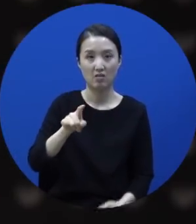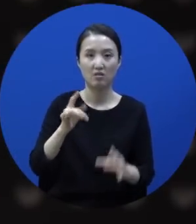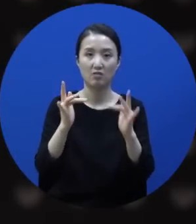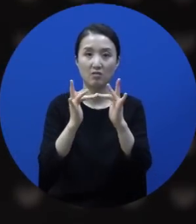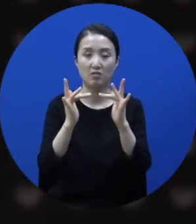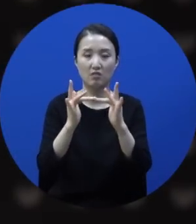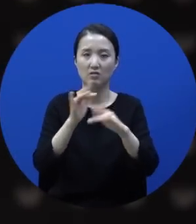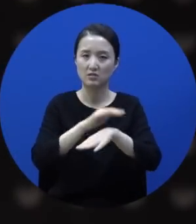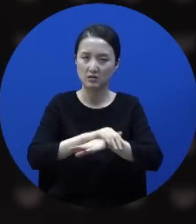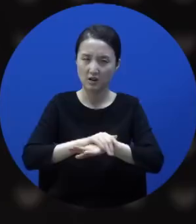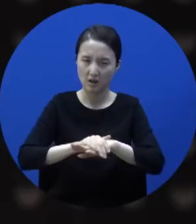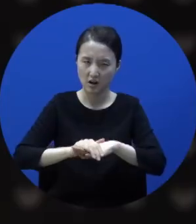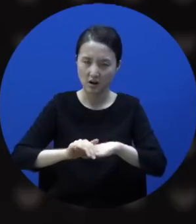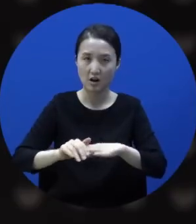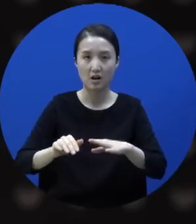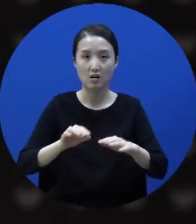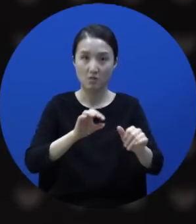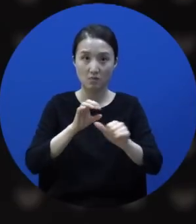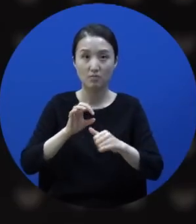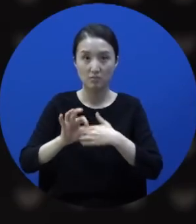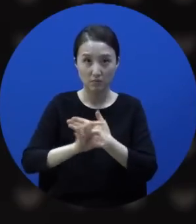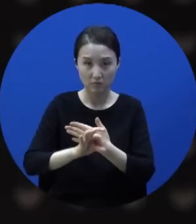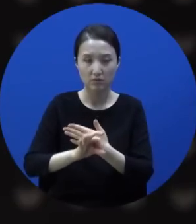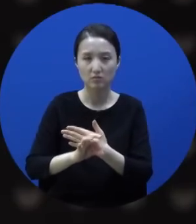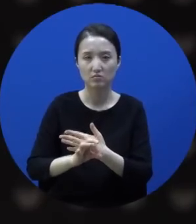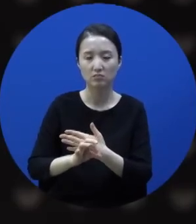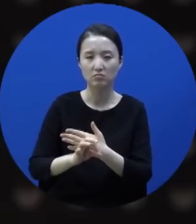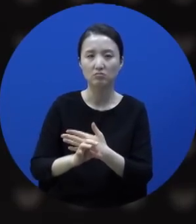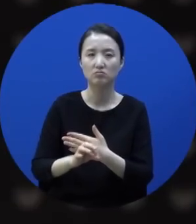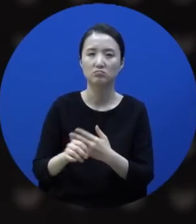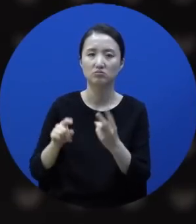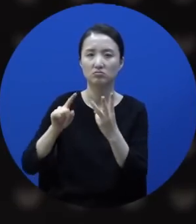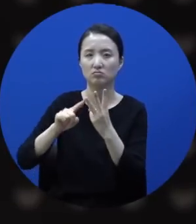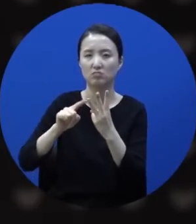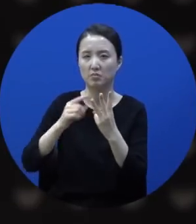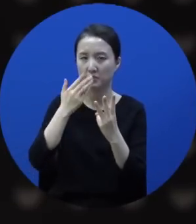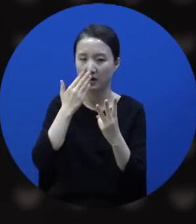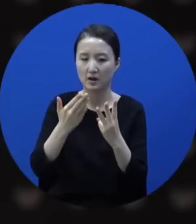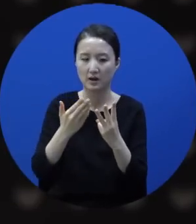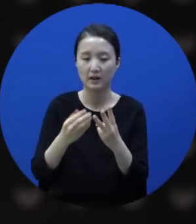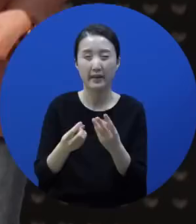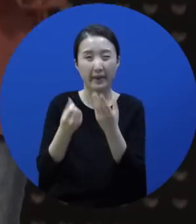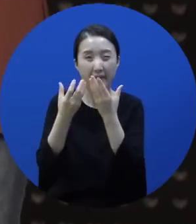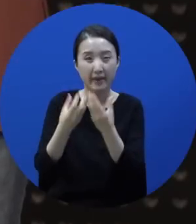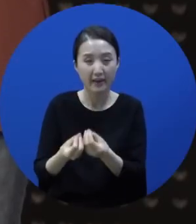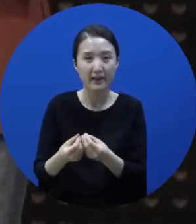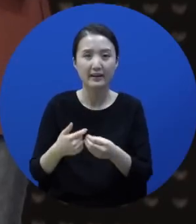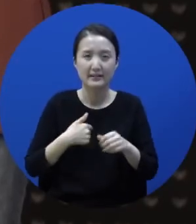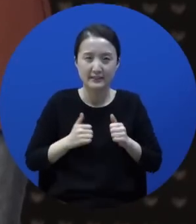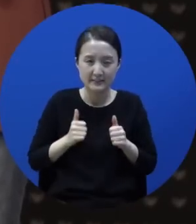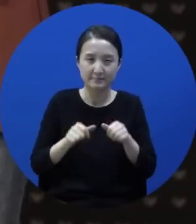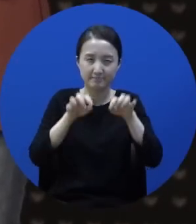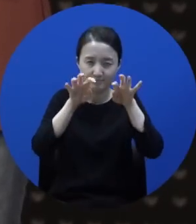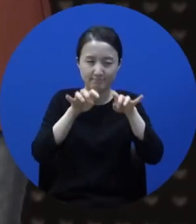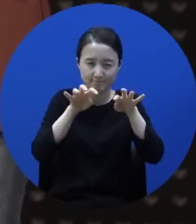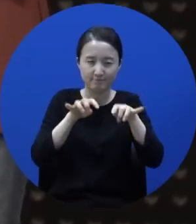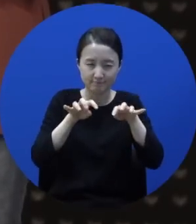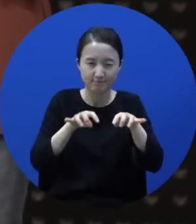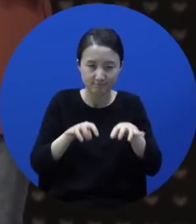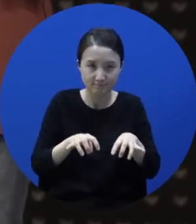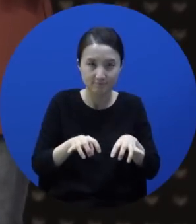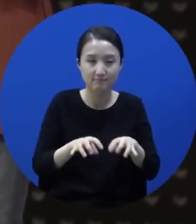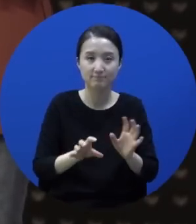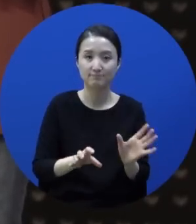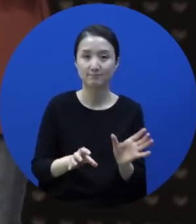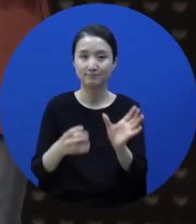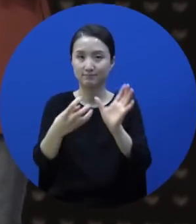활용하시면 그런 구조로 생존하실 수가 있거든요. 예를 들면 내가 열심히 포스팅을 하면 그 포스팅을 누군가 봐주는 것으로